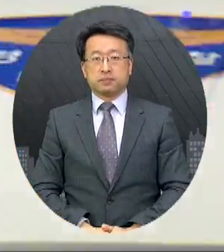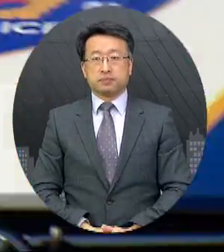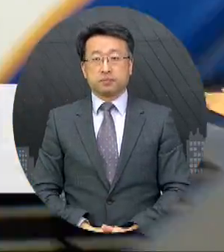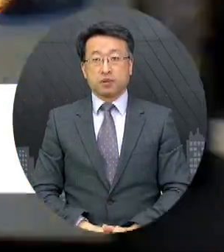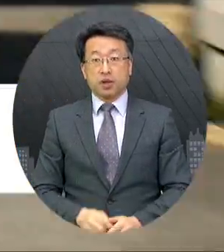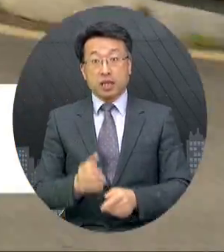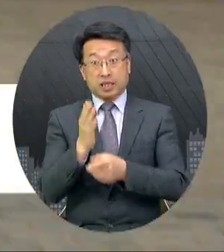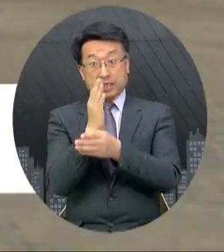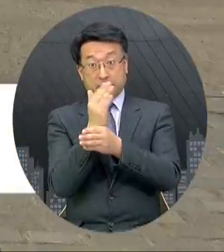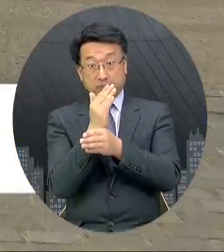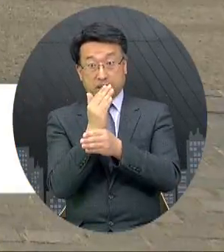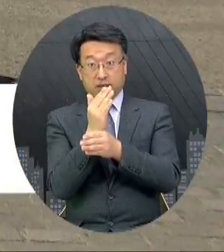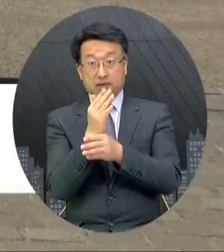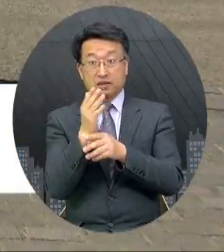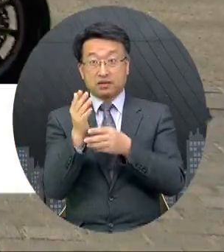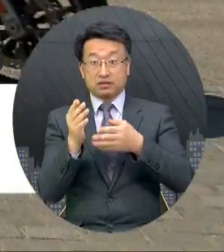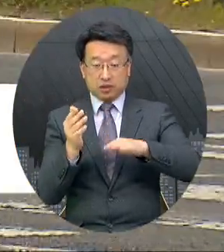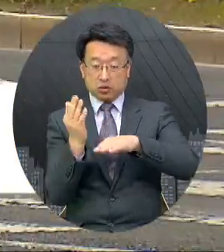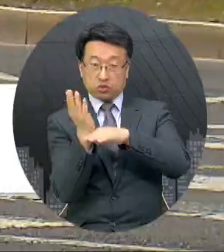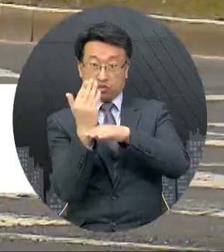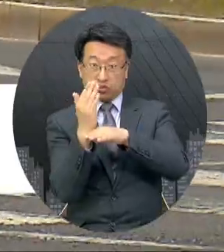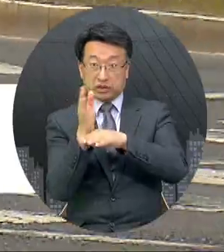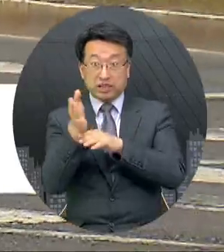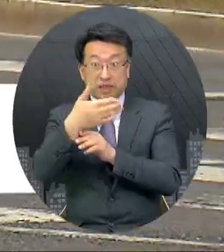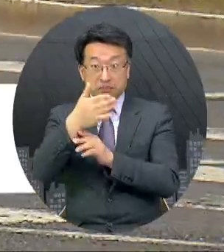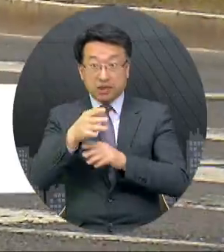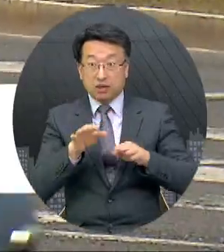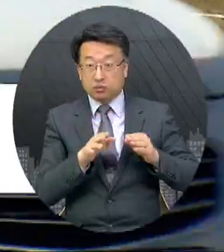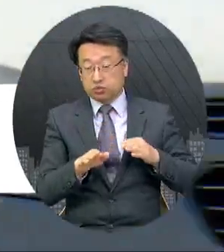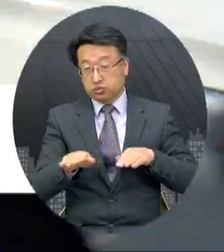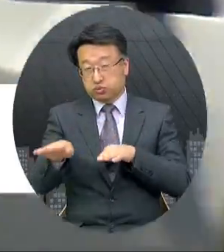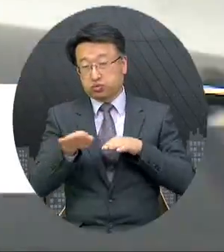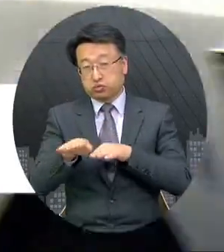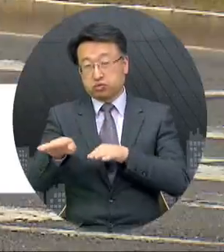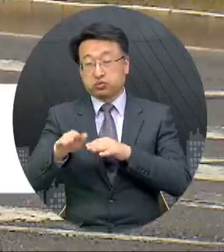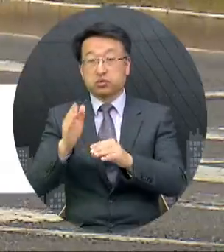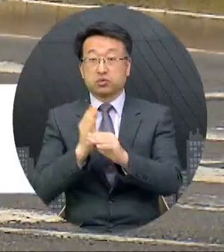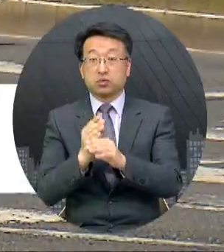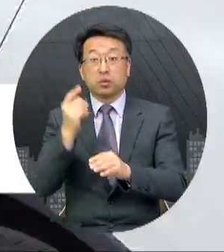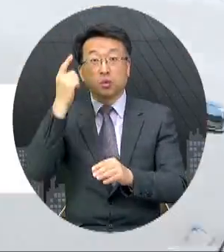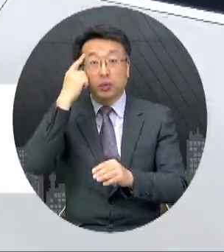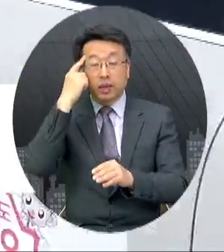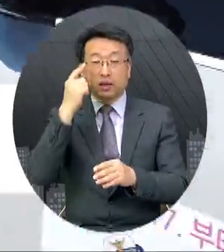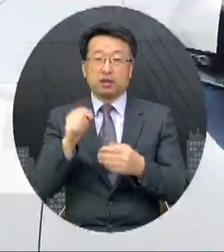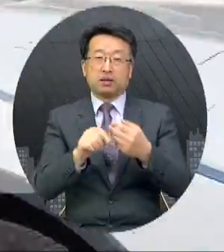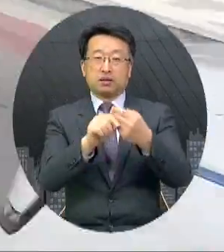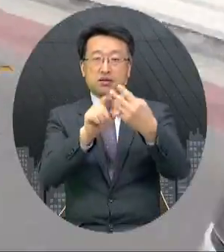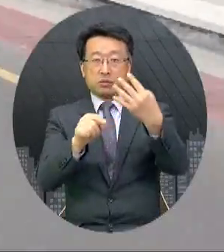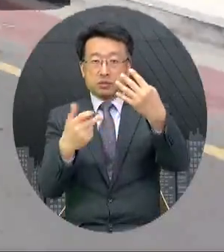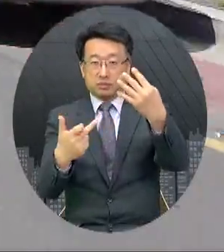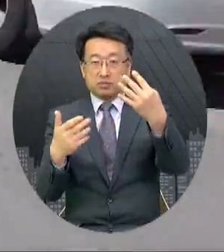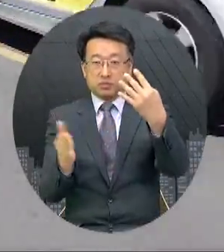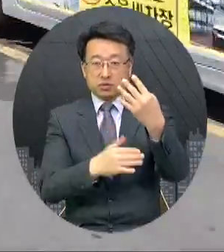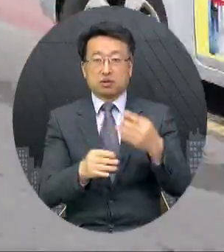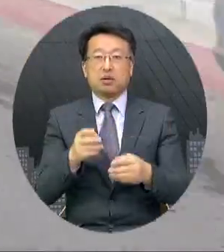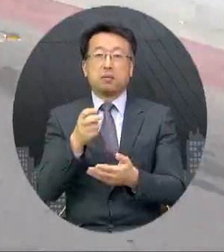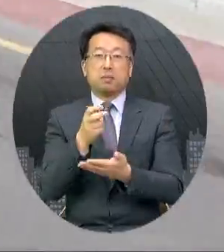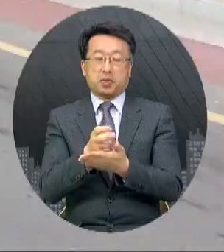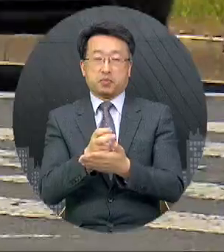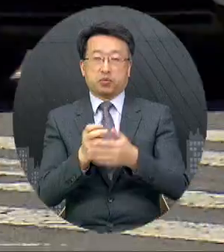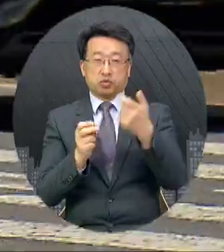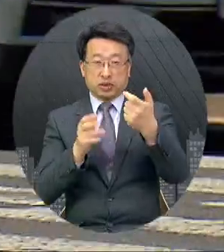깃발을 단 차량들이 줄지어 창원 도심을 달립니다. 다음 달 17일부터 도심 간선도로 제한 속도를